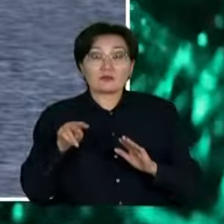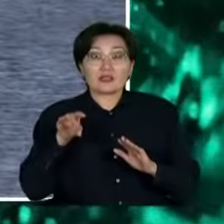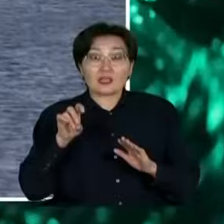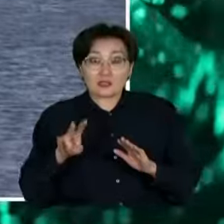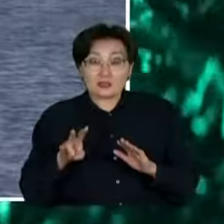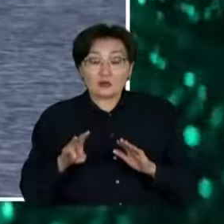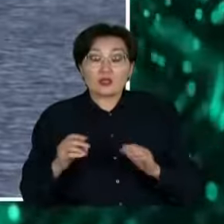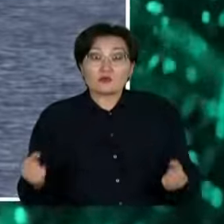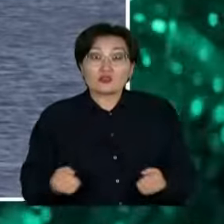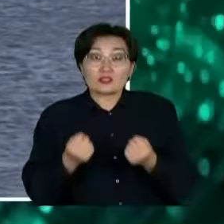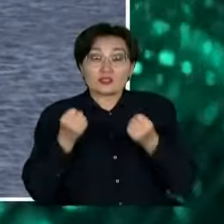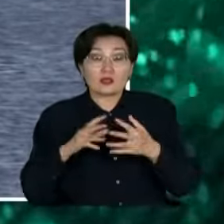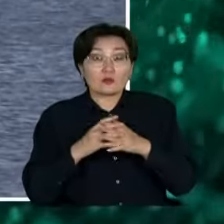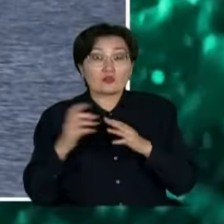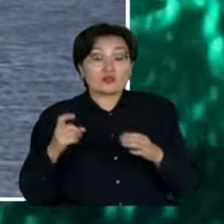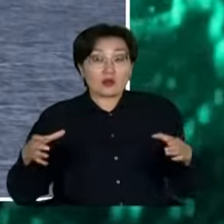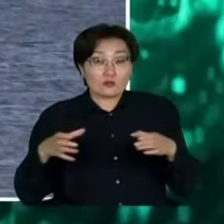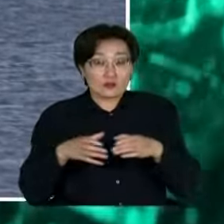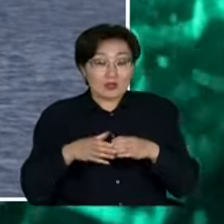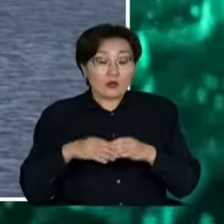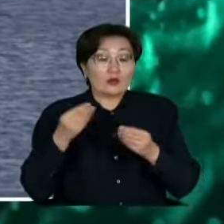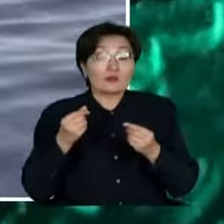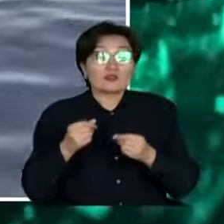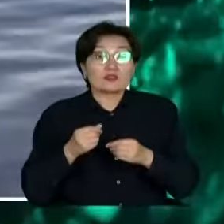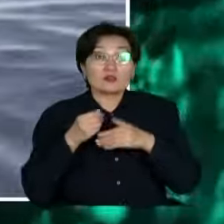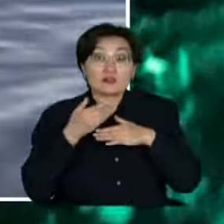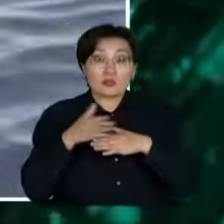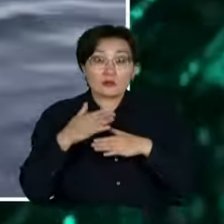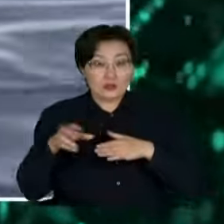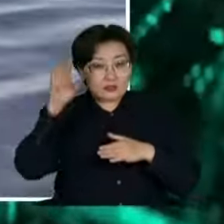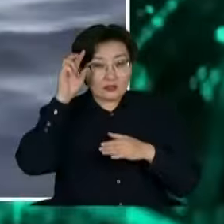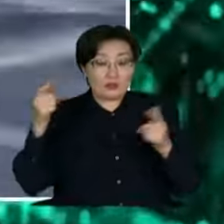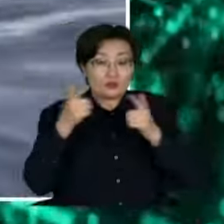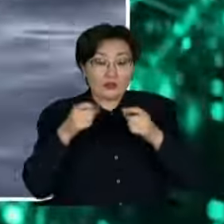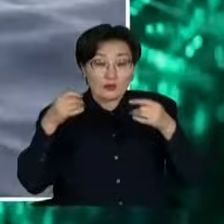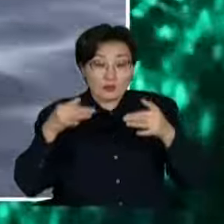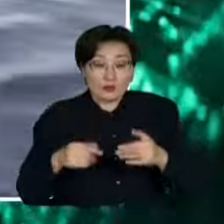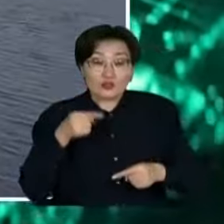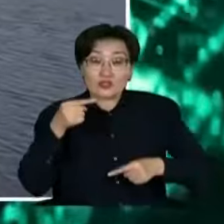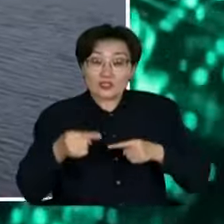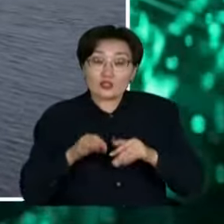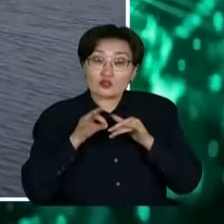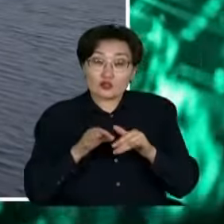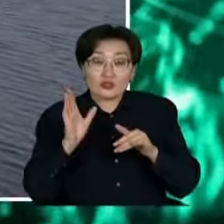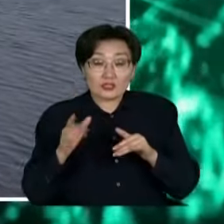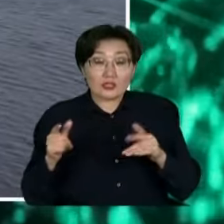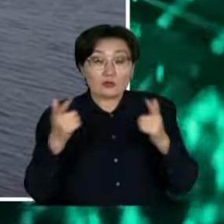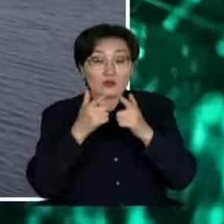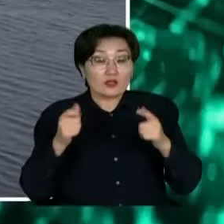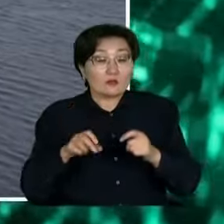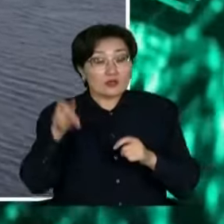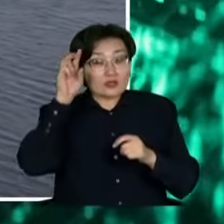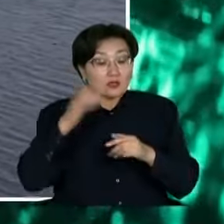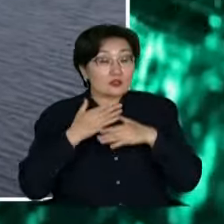Бердалин қолдау агроөнеркәсіптік кешенді субсидиялаудың мемлекеттік ақпараттық жүйесі арқылы жүргізілетінін айтады.